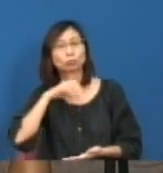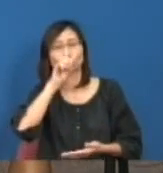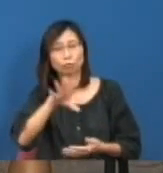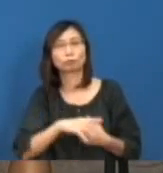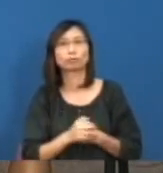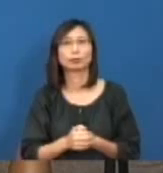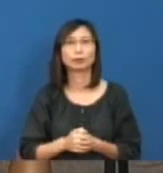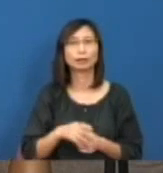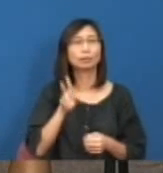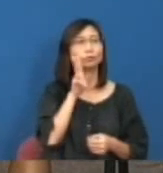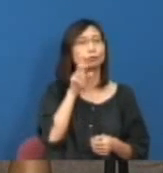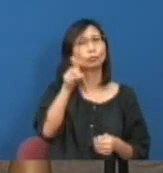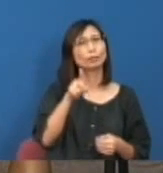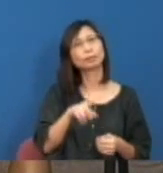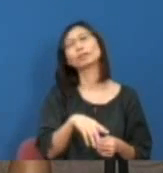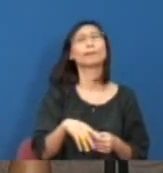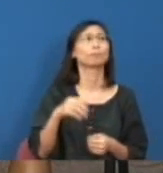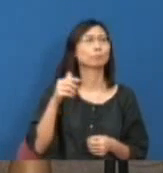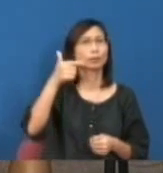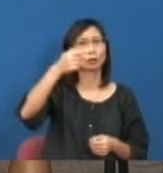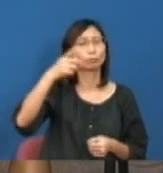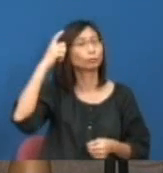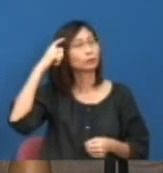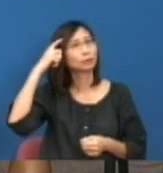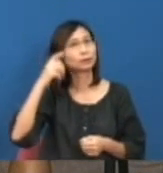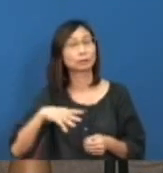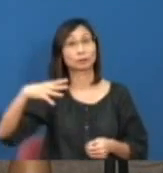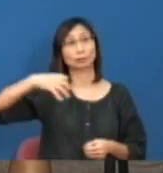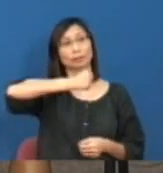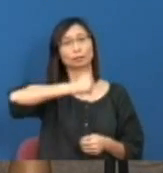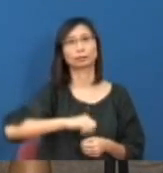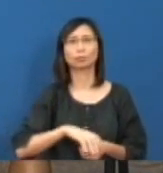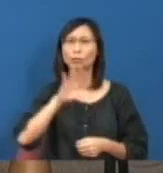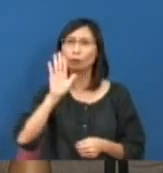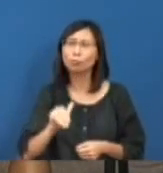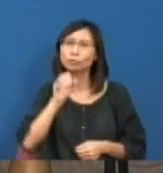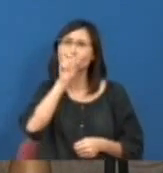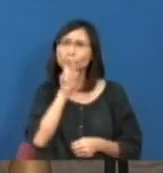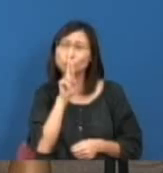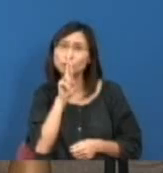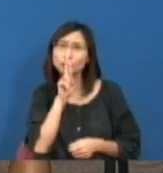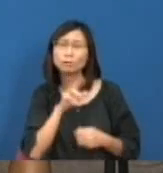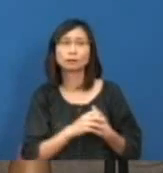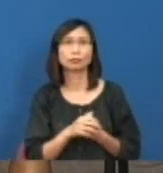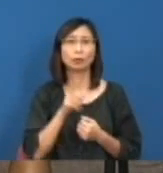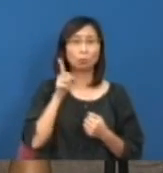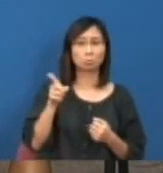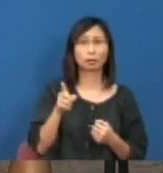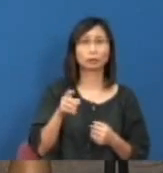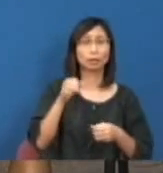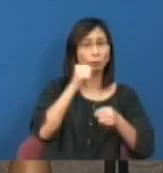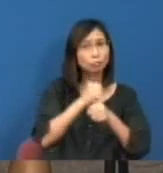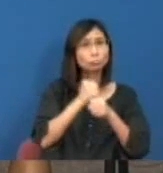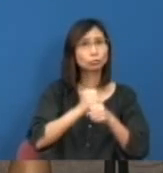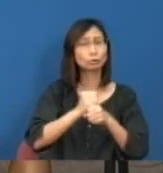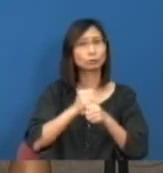政治領袖，咁你有十幾廿年可以唔出聲咯。咁而且你仲係從事緊社會運動喎，即係